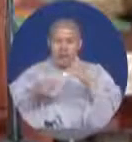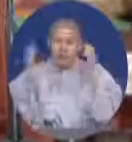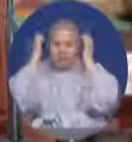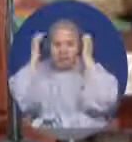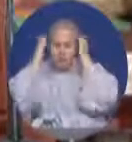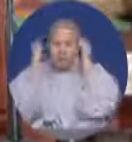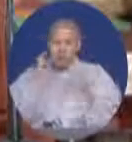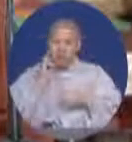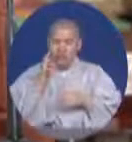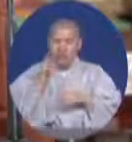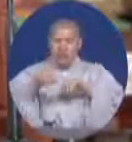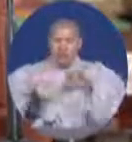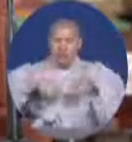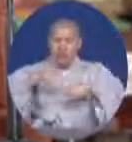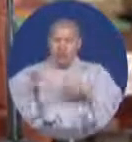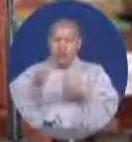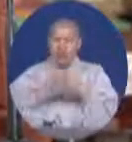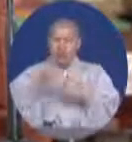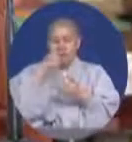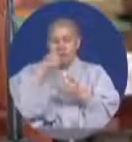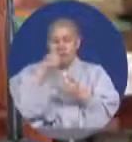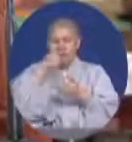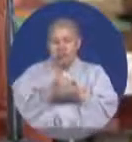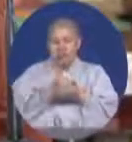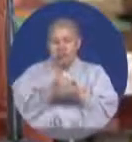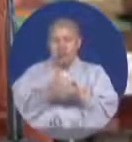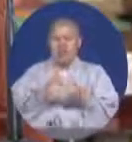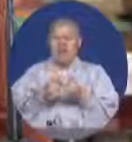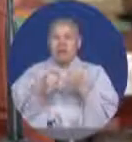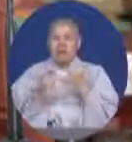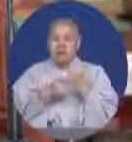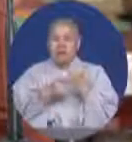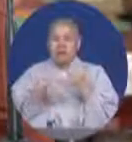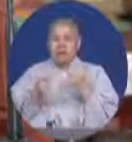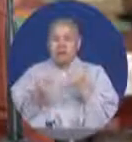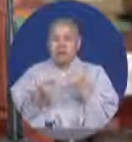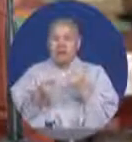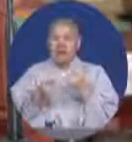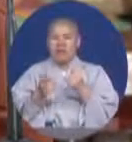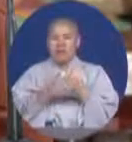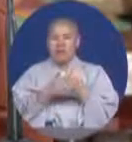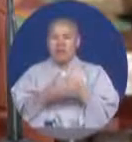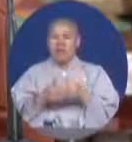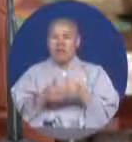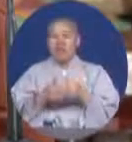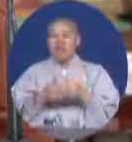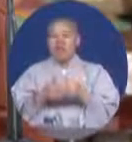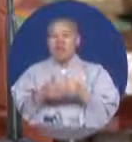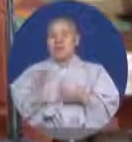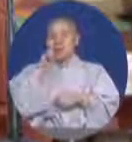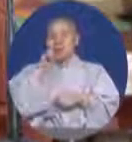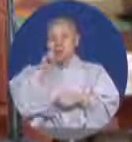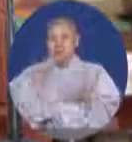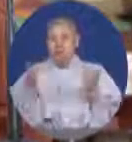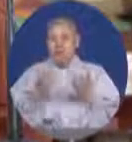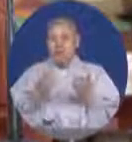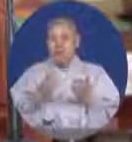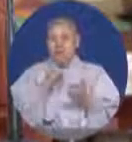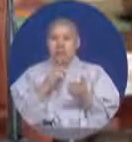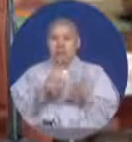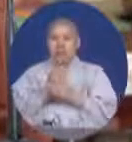빠져서 죄짓기 바쁘고 악귀에 빠져서 여러 가지 장애 겪기 바쁜데